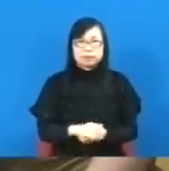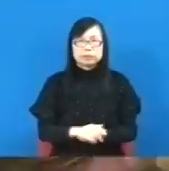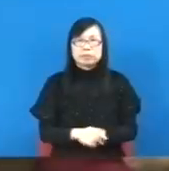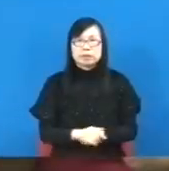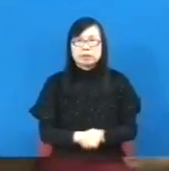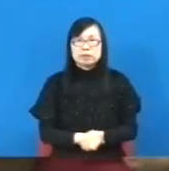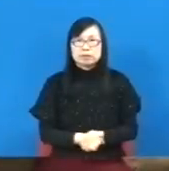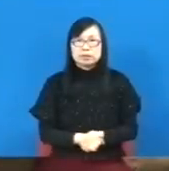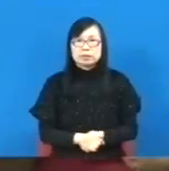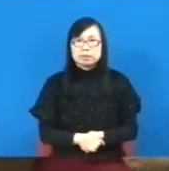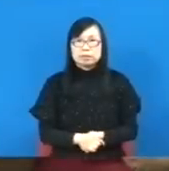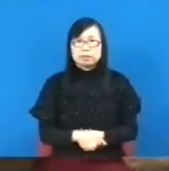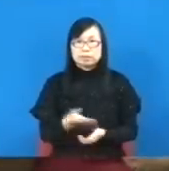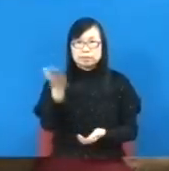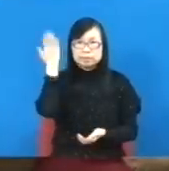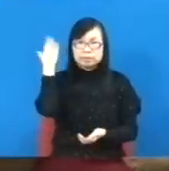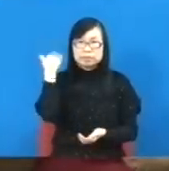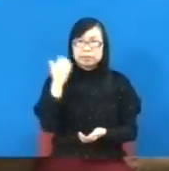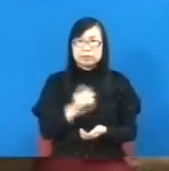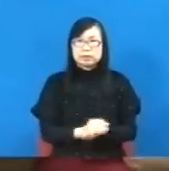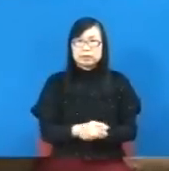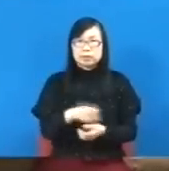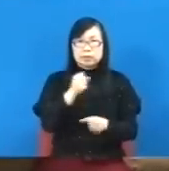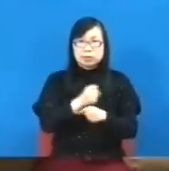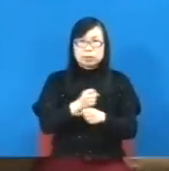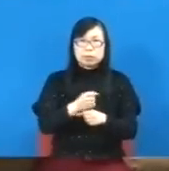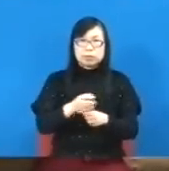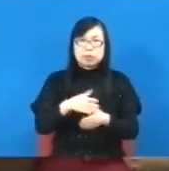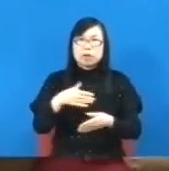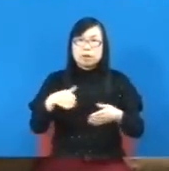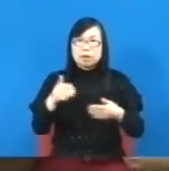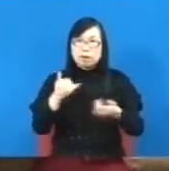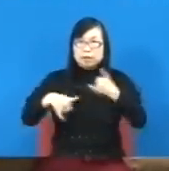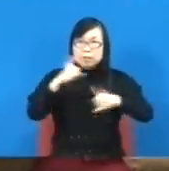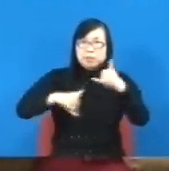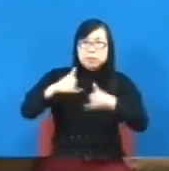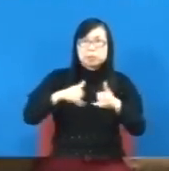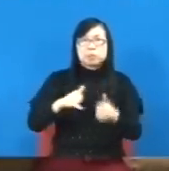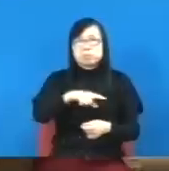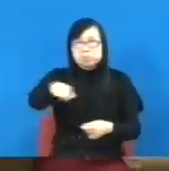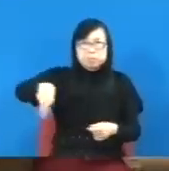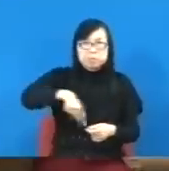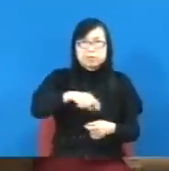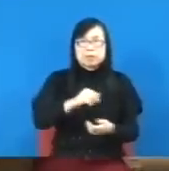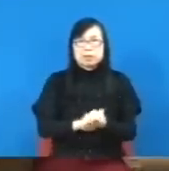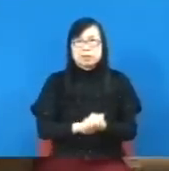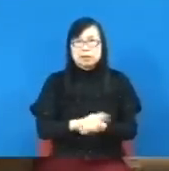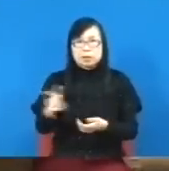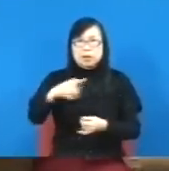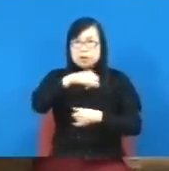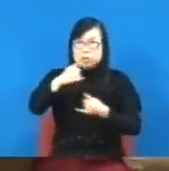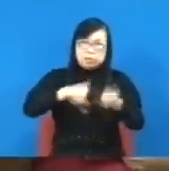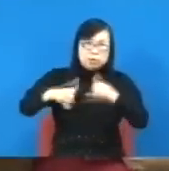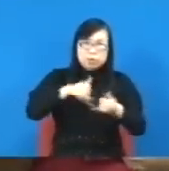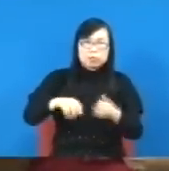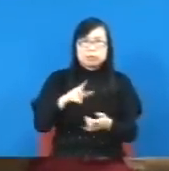喂，你以前都聽講你做過娛樂節目，娛樂界咪係全部都係啲咁嘅嘢嚟㗎？ 不嬲都係啊！我覺得娛樂同政治都係